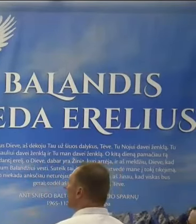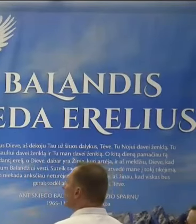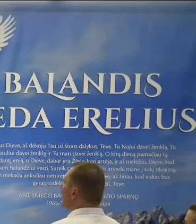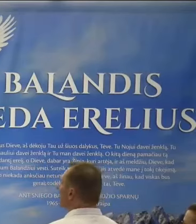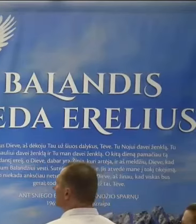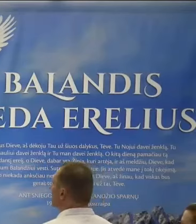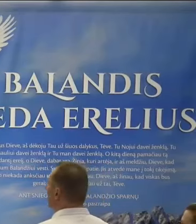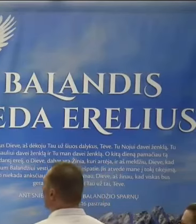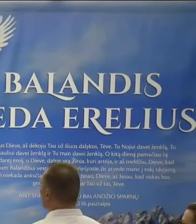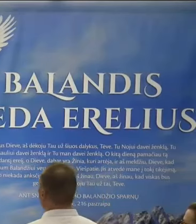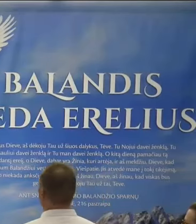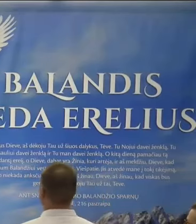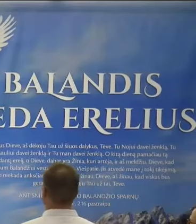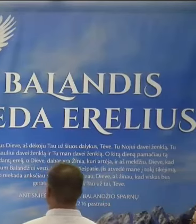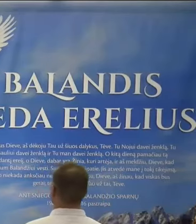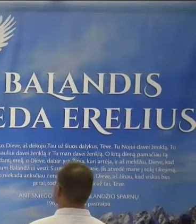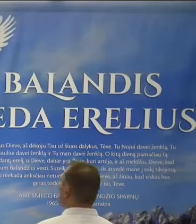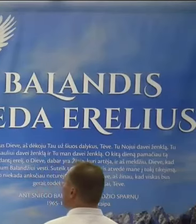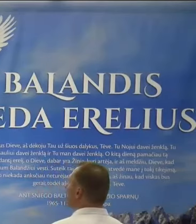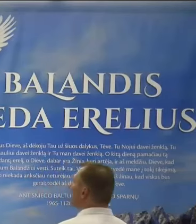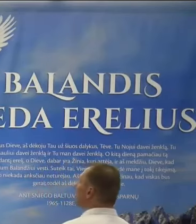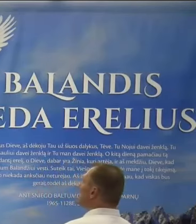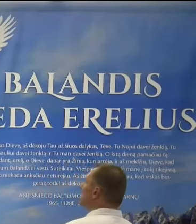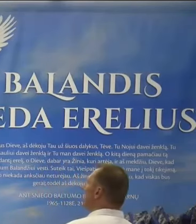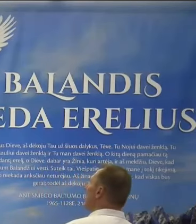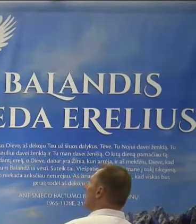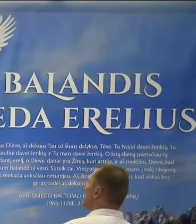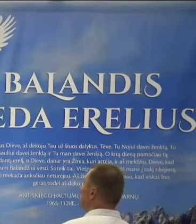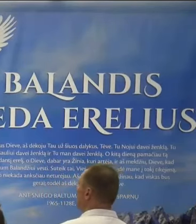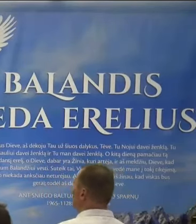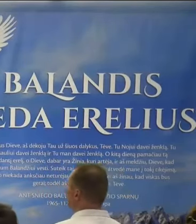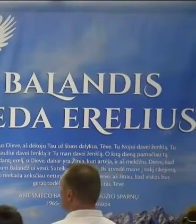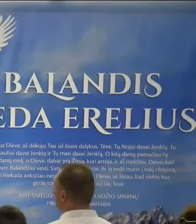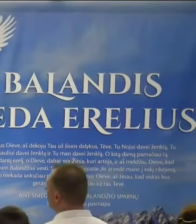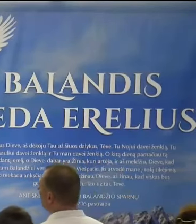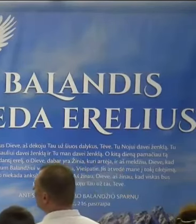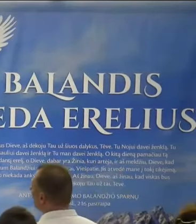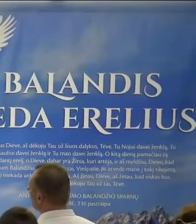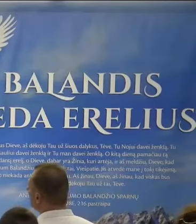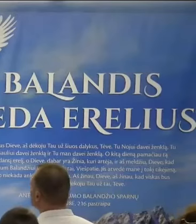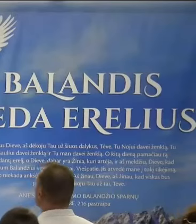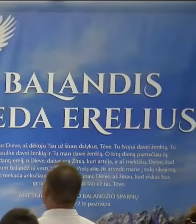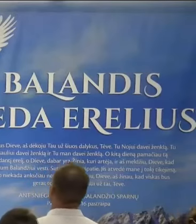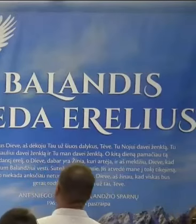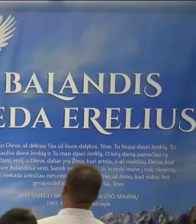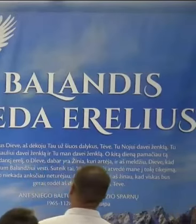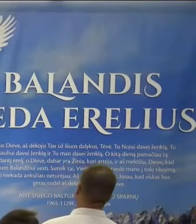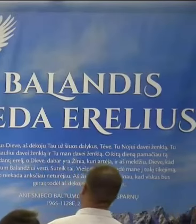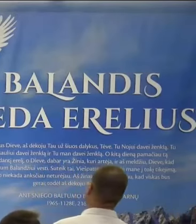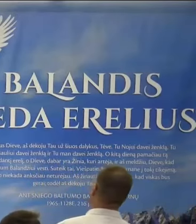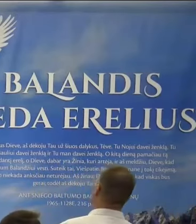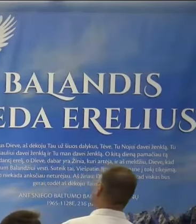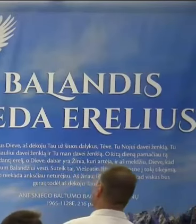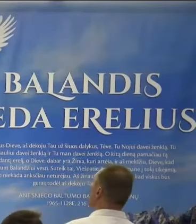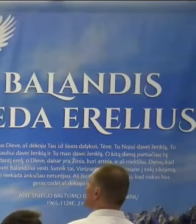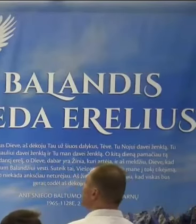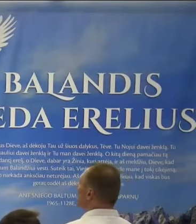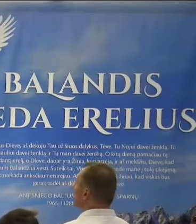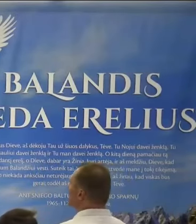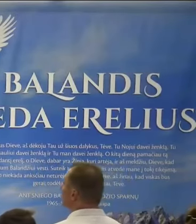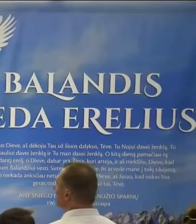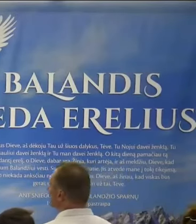nuostabus. Nuostabus, nuostabus, Jėzus nuostabus, jisai